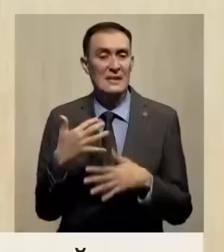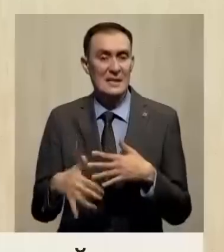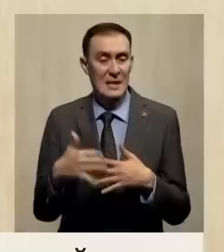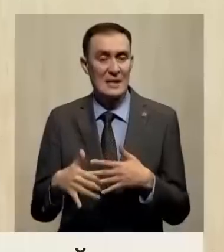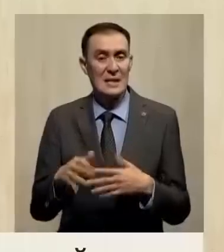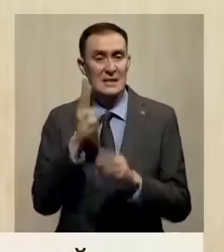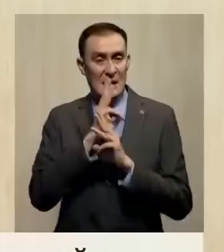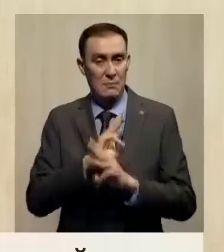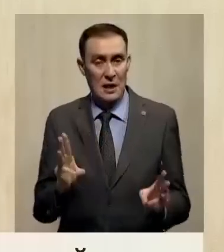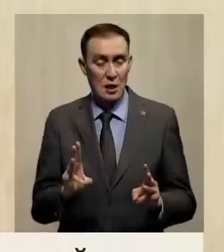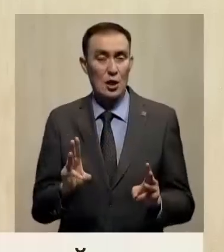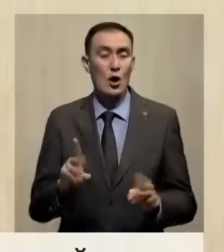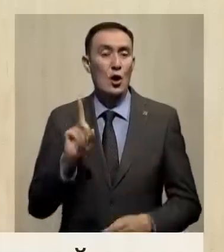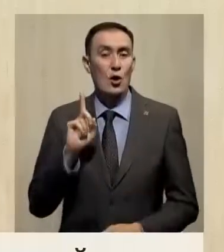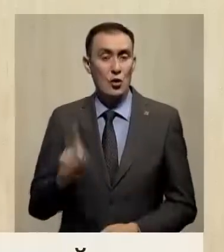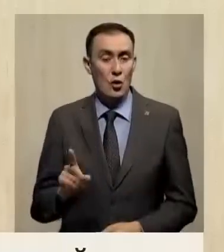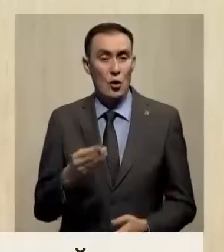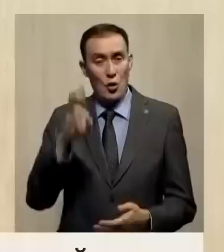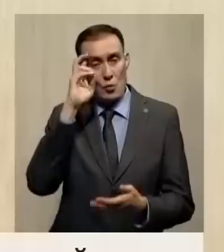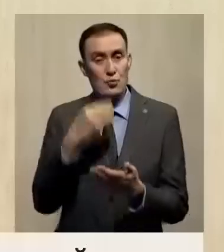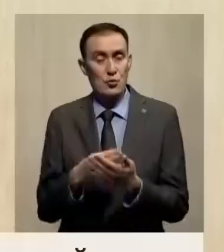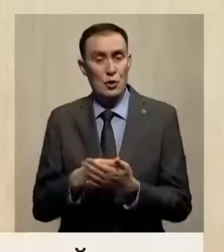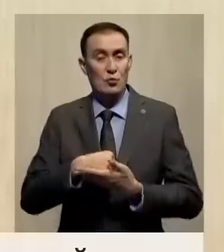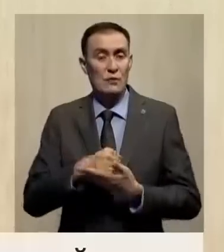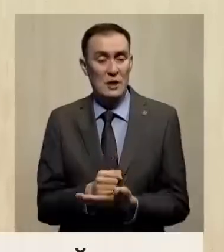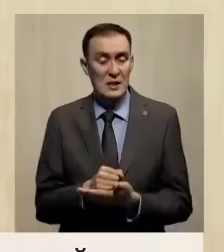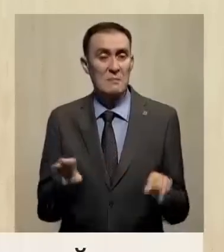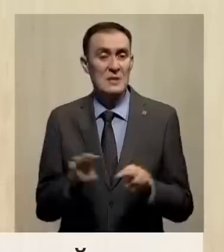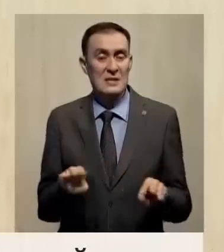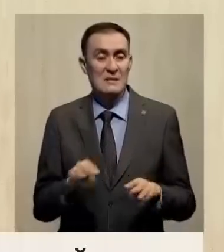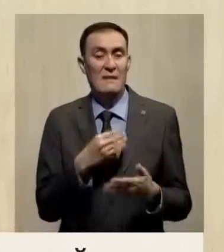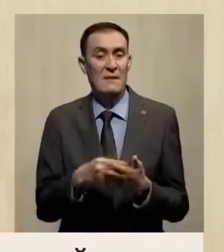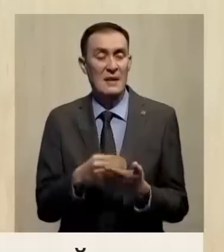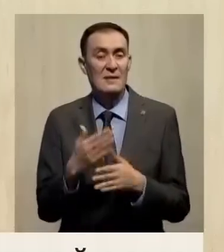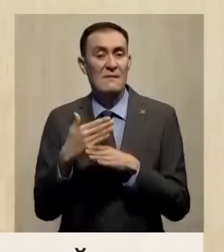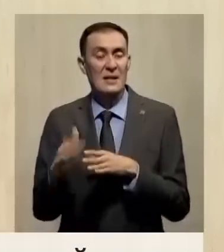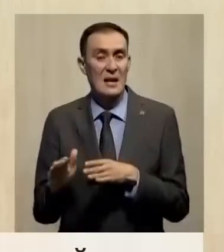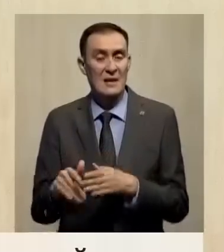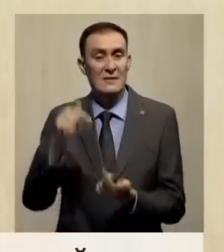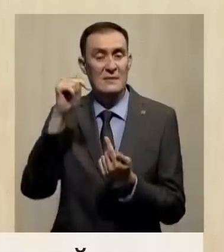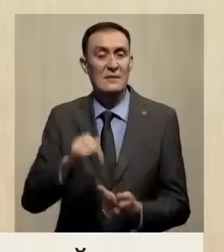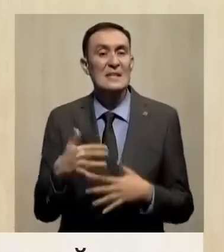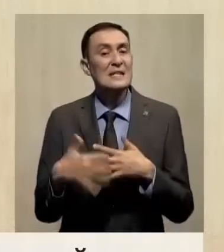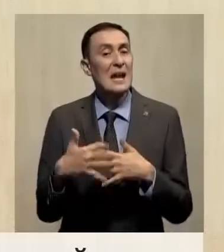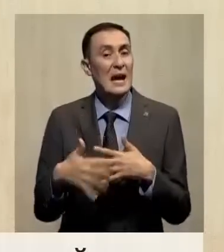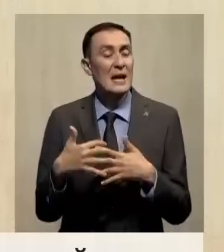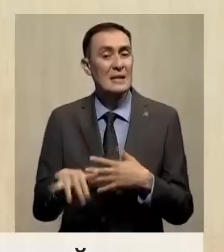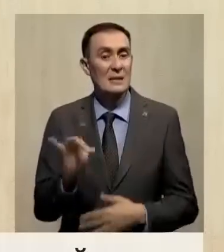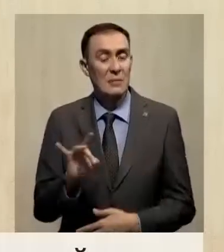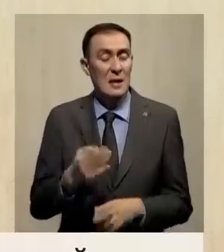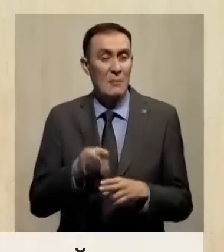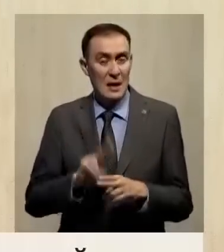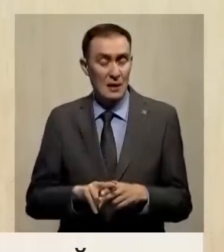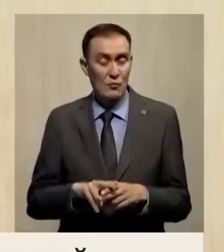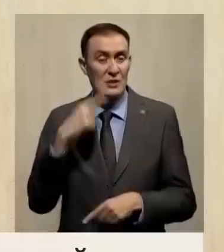заработной платой. Но бюджет принимается, и Минфин выделяет соответствии с медианной заработной платой. Из-за этого,